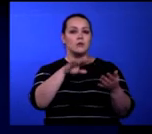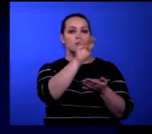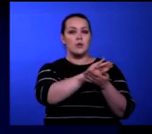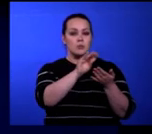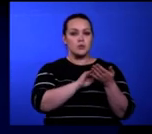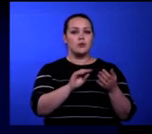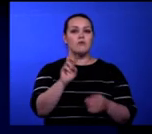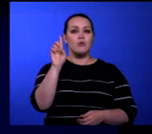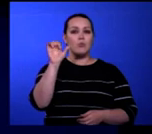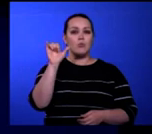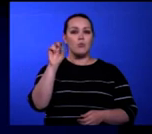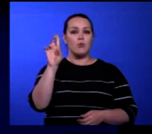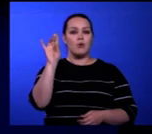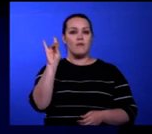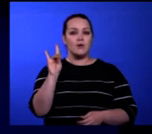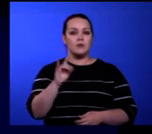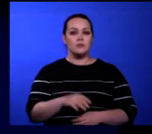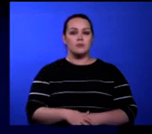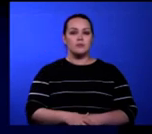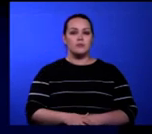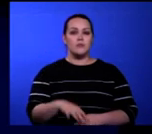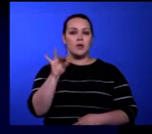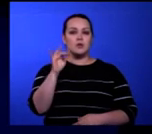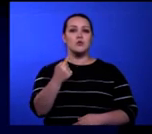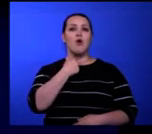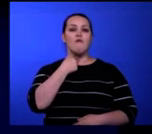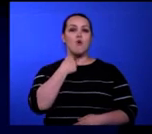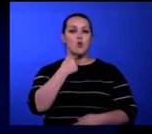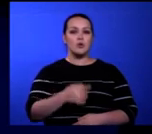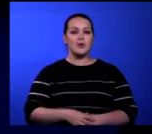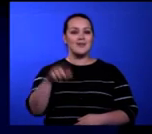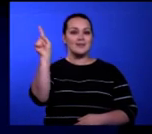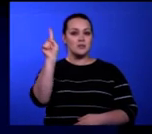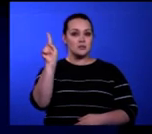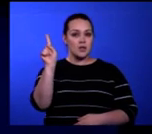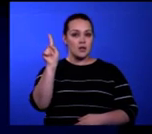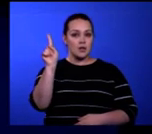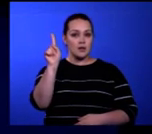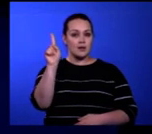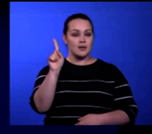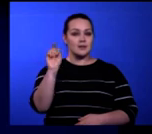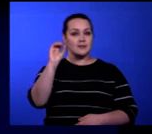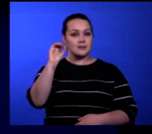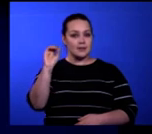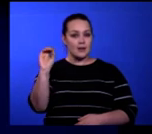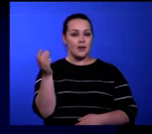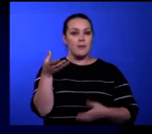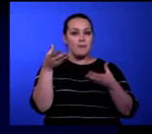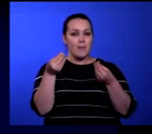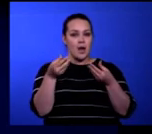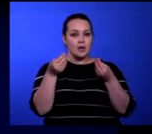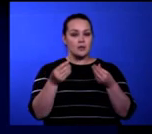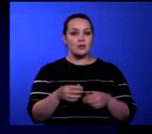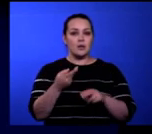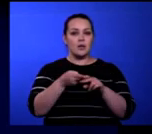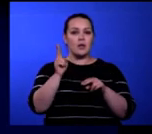и обозначаю звуки. З, зе, мягкий.